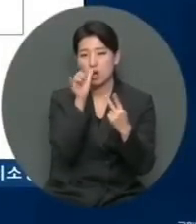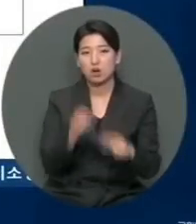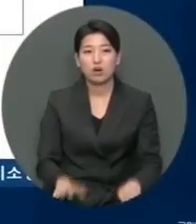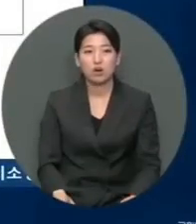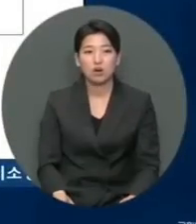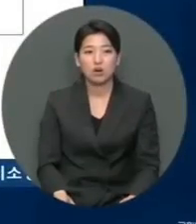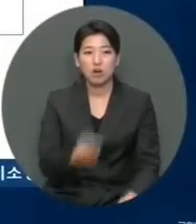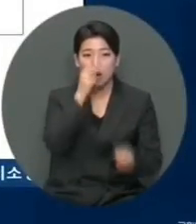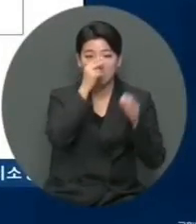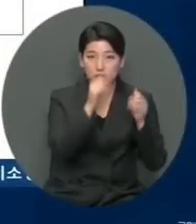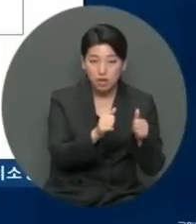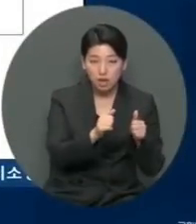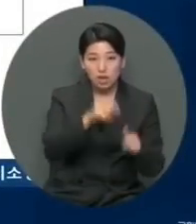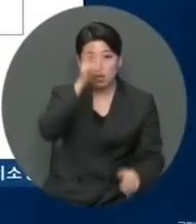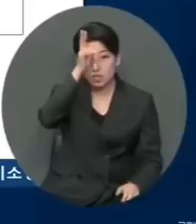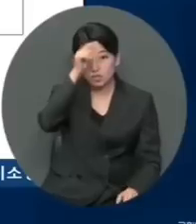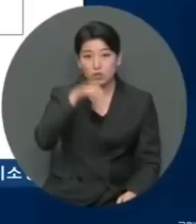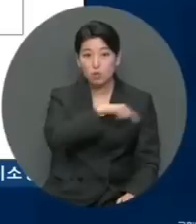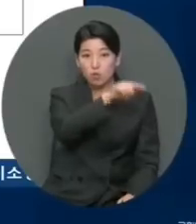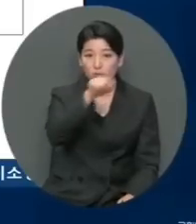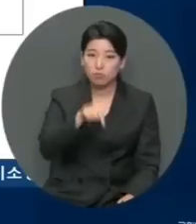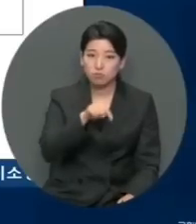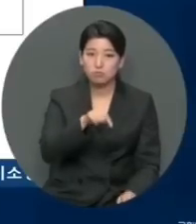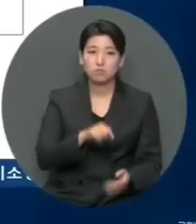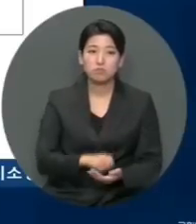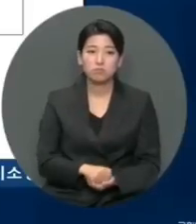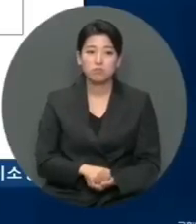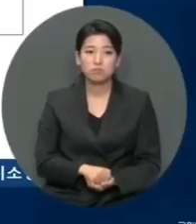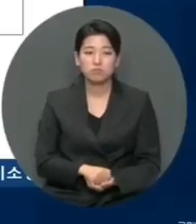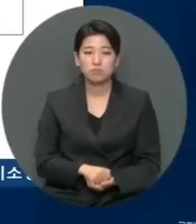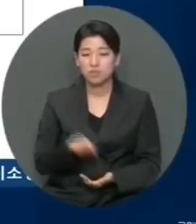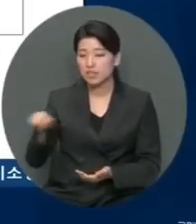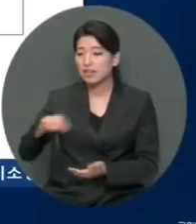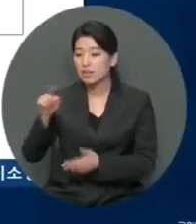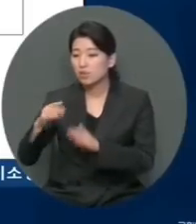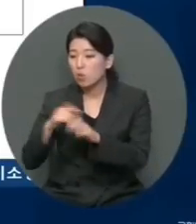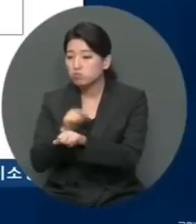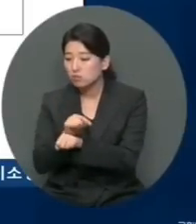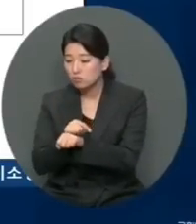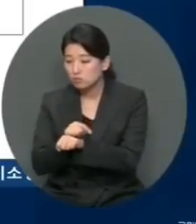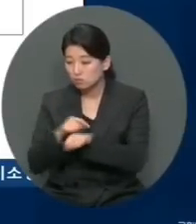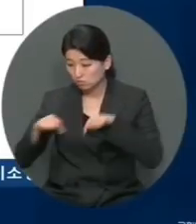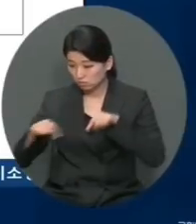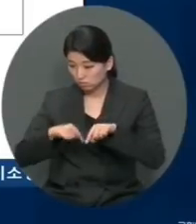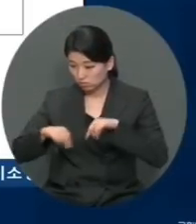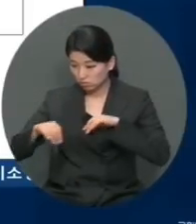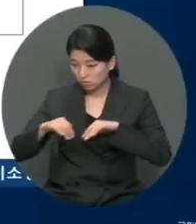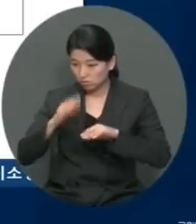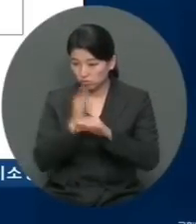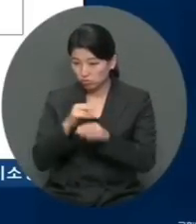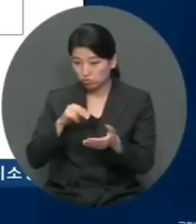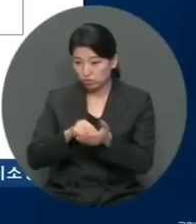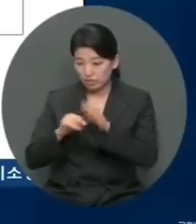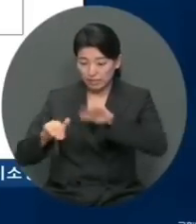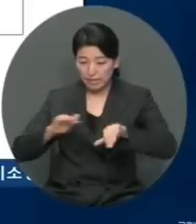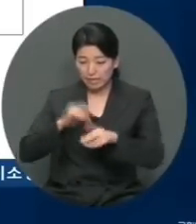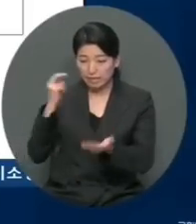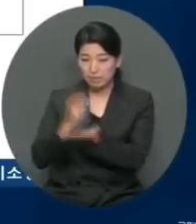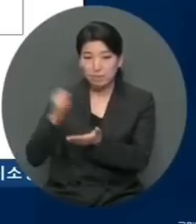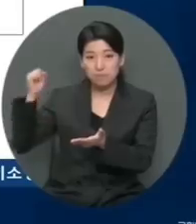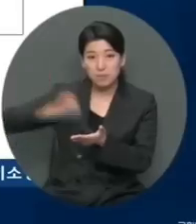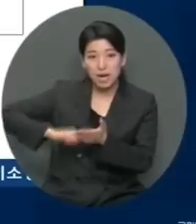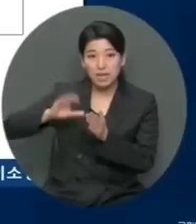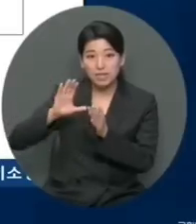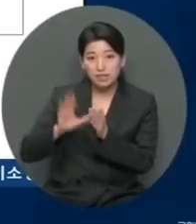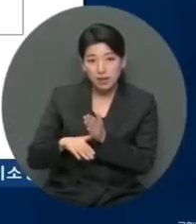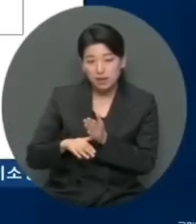검사 또는 경찰 공무원은 이 규정에 위반한 행위가 있다고 인정되는 때는 신속 공정하게 단속 수사를 하여야 된다. 저